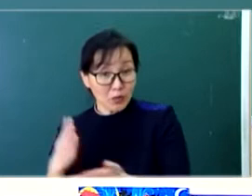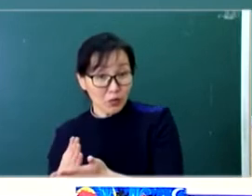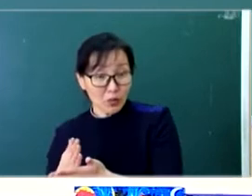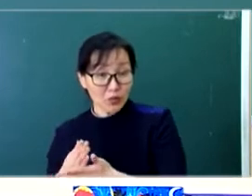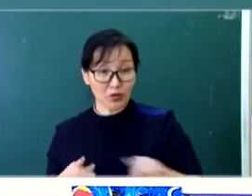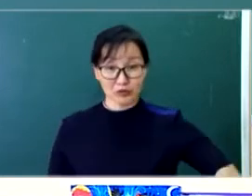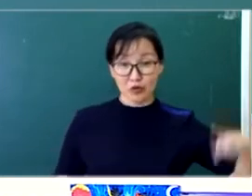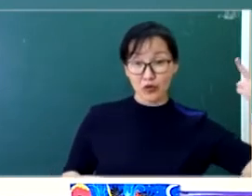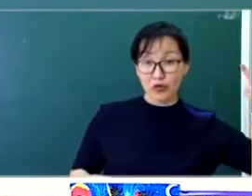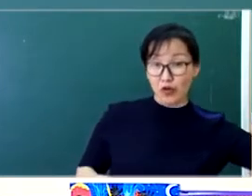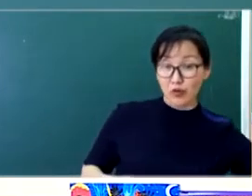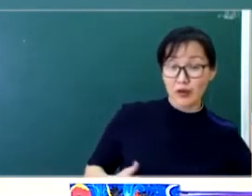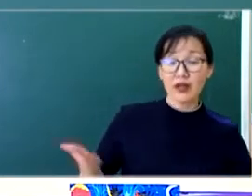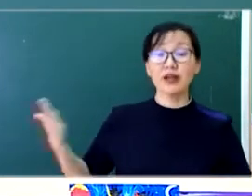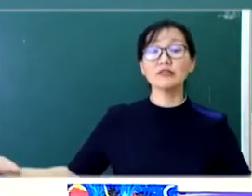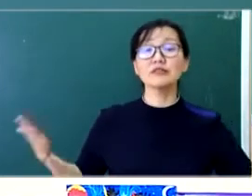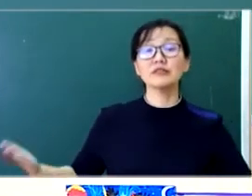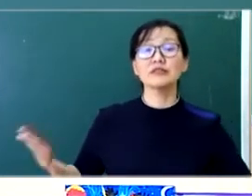1/128 гэдэг тоо маань